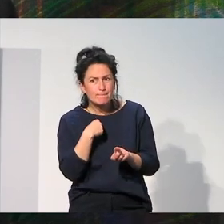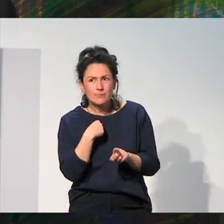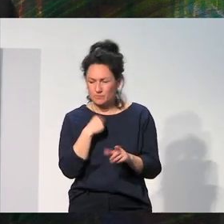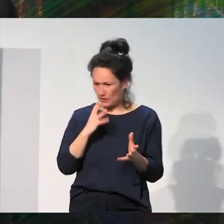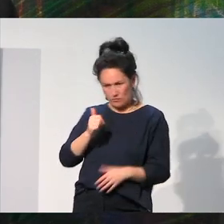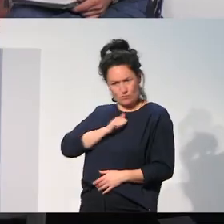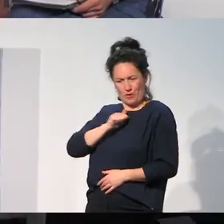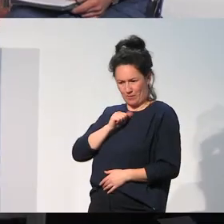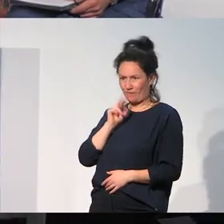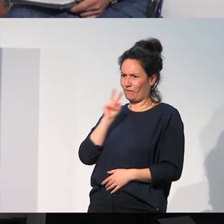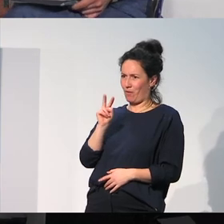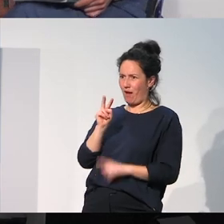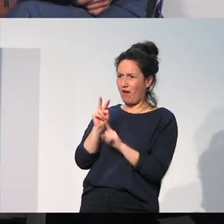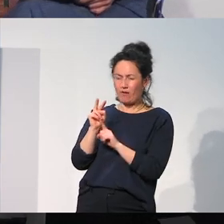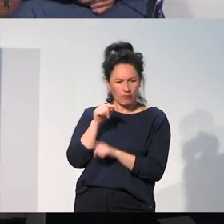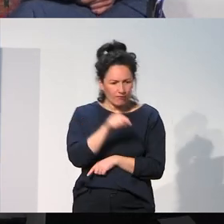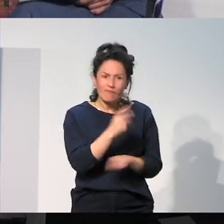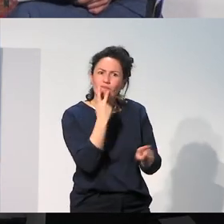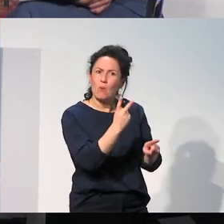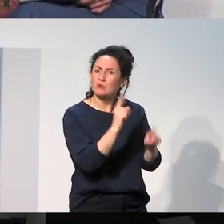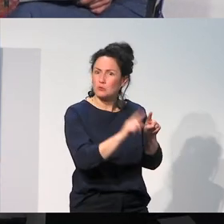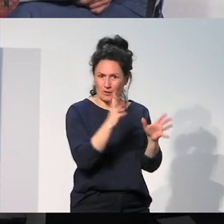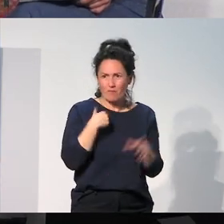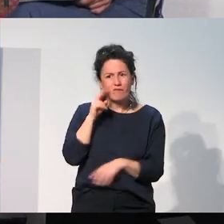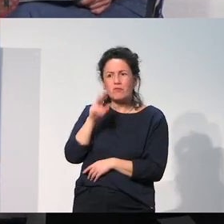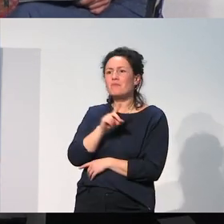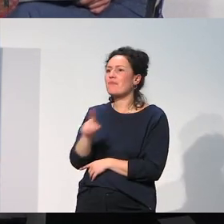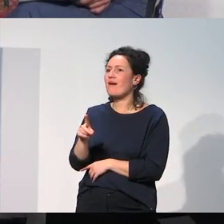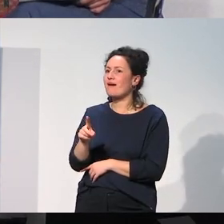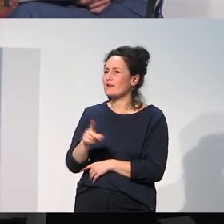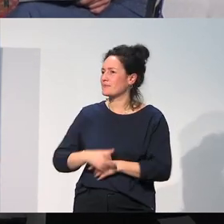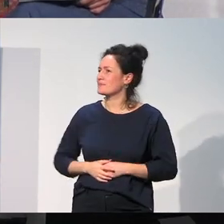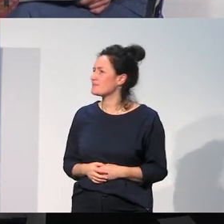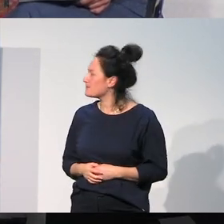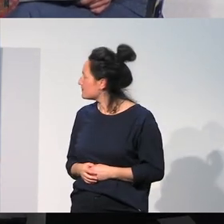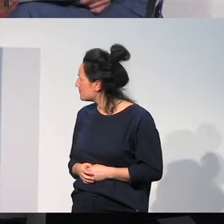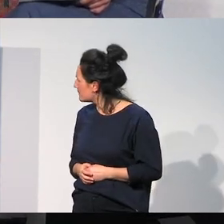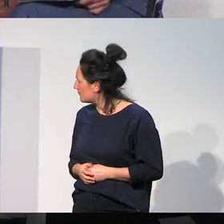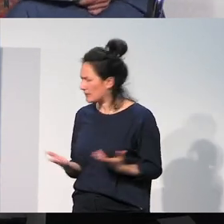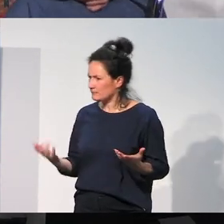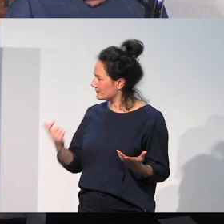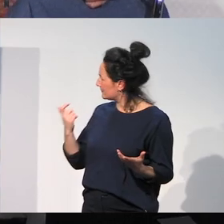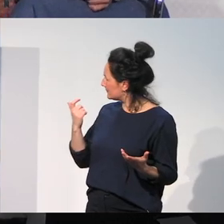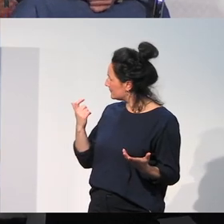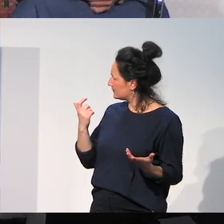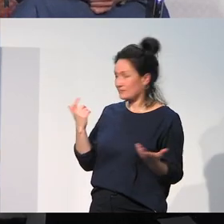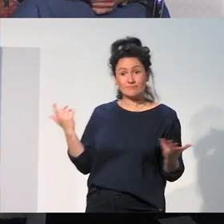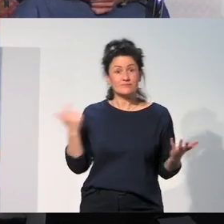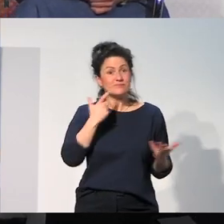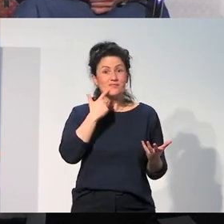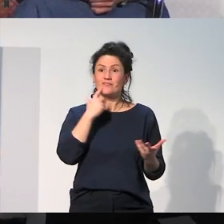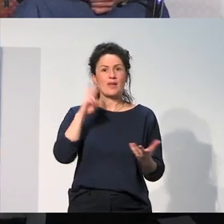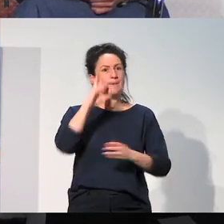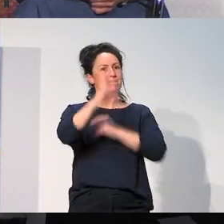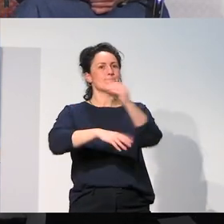des couleurs que lui voit et que je ne vois pas. Mais ça veut dire que à quoi ressemble le monde? Si le monde n'était pas